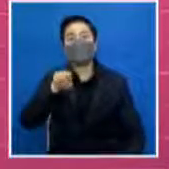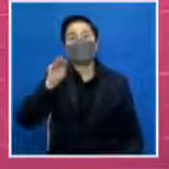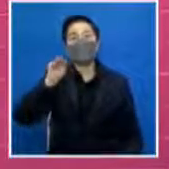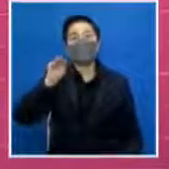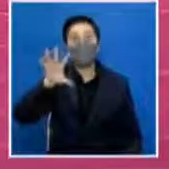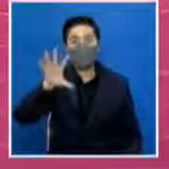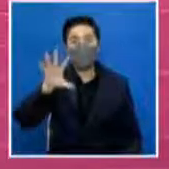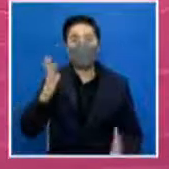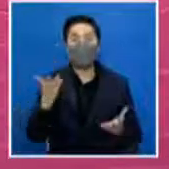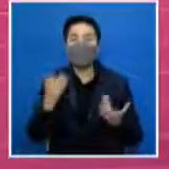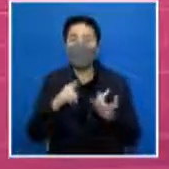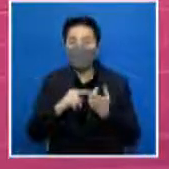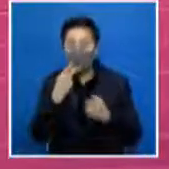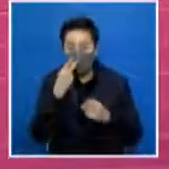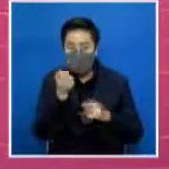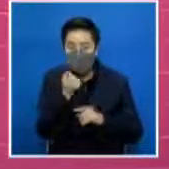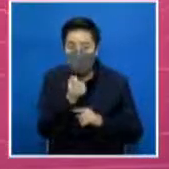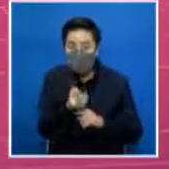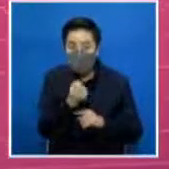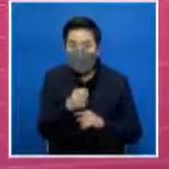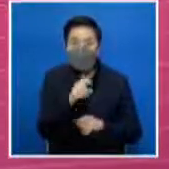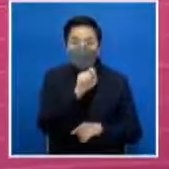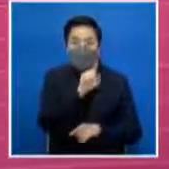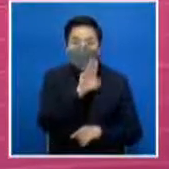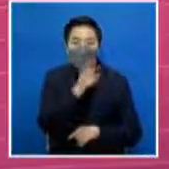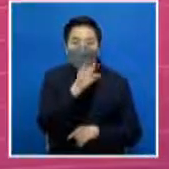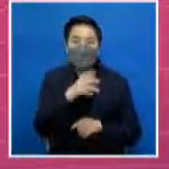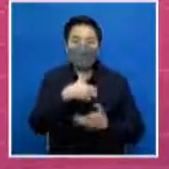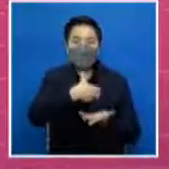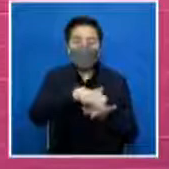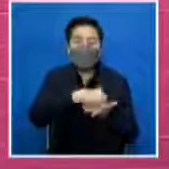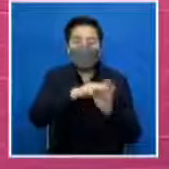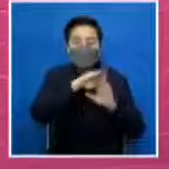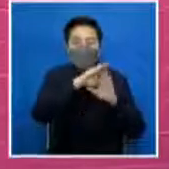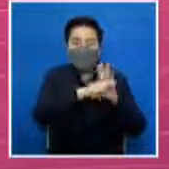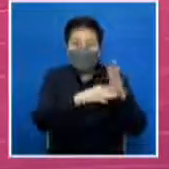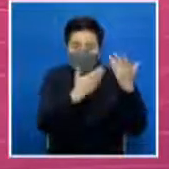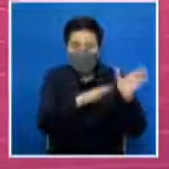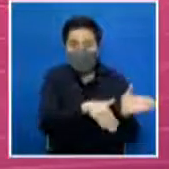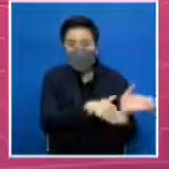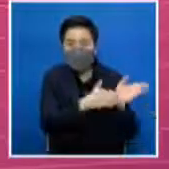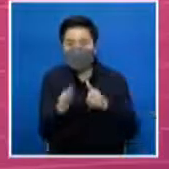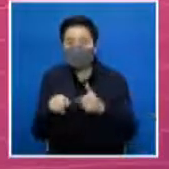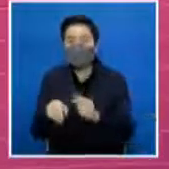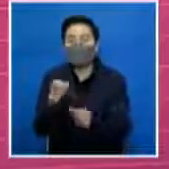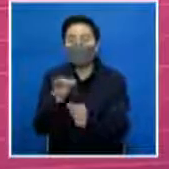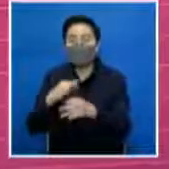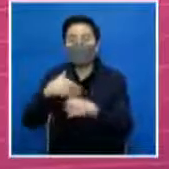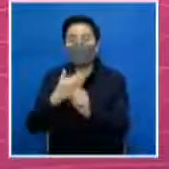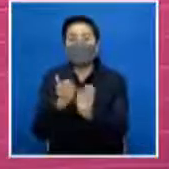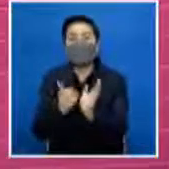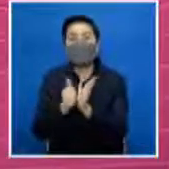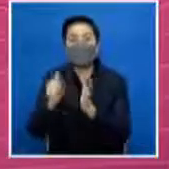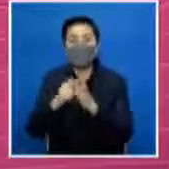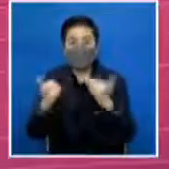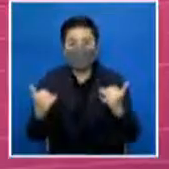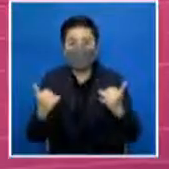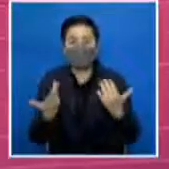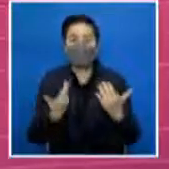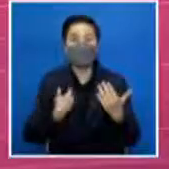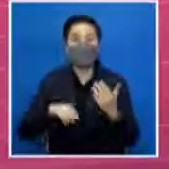13:45 หรือว่าหลังการถ่ายทอดสดการแถลงข่าวศูนย์บริหารสถานการณ์โควิด-19 ณทำเนียบรัฐบาลเสร็จสิ้นนะคะ